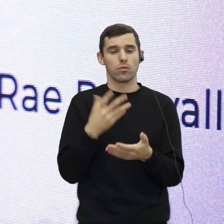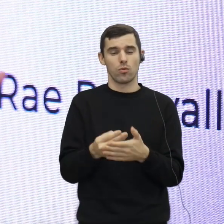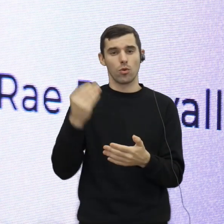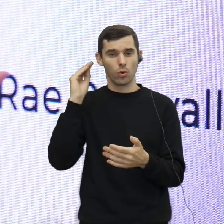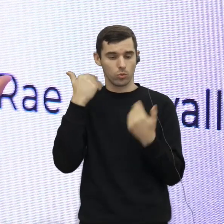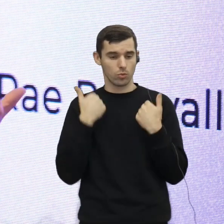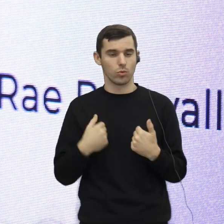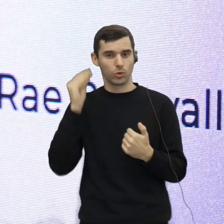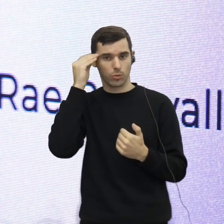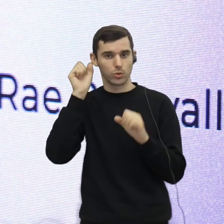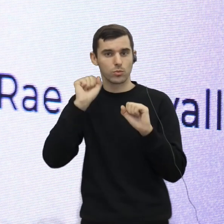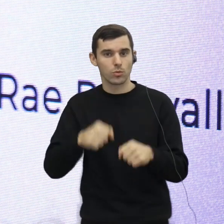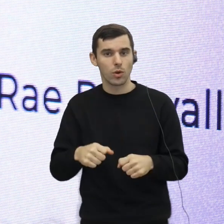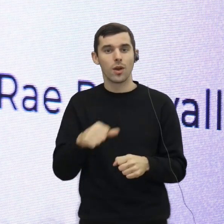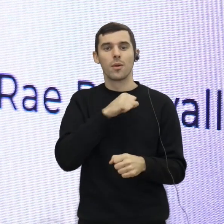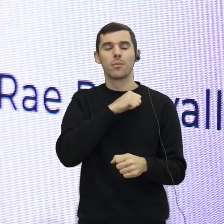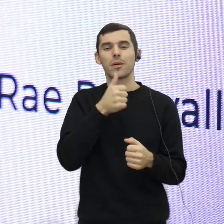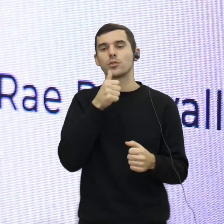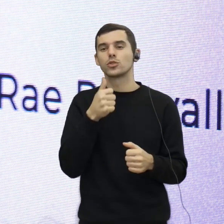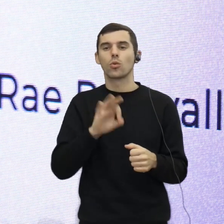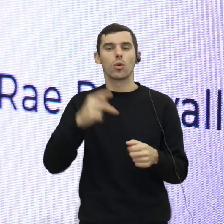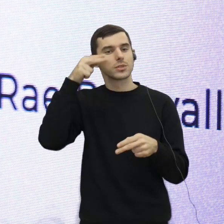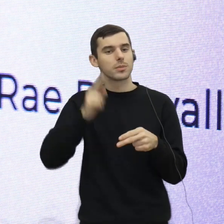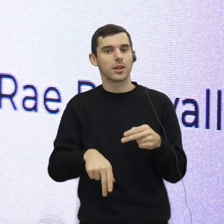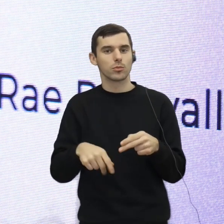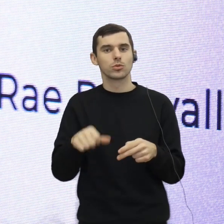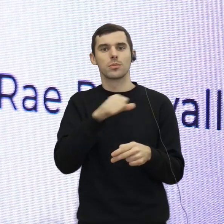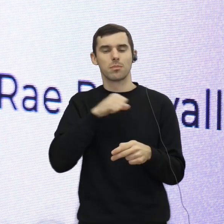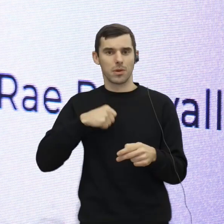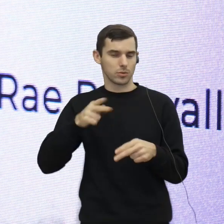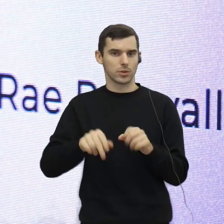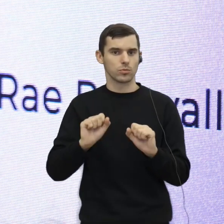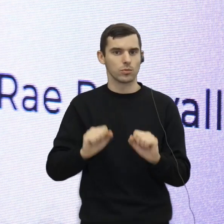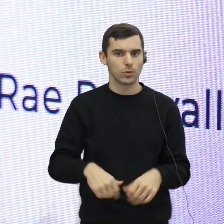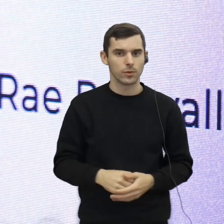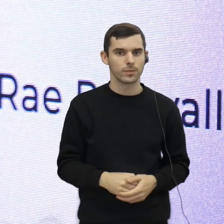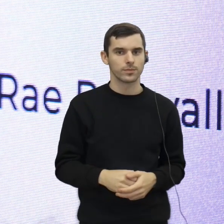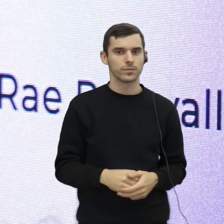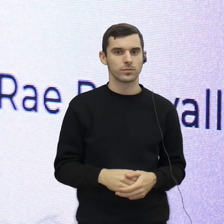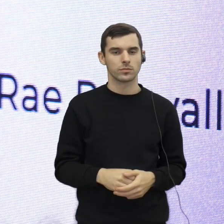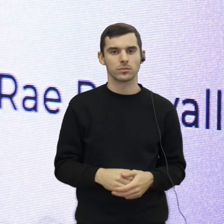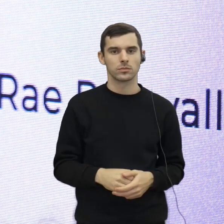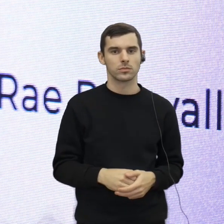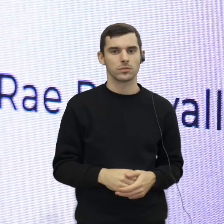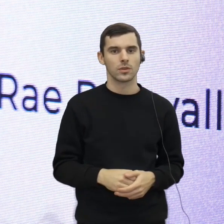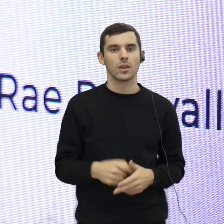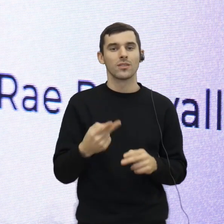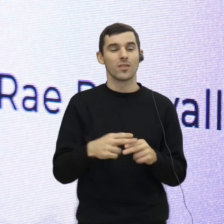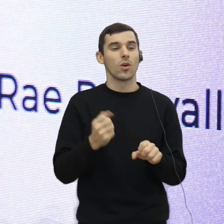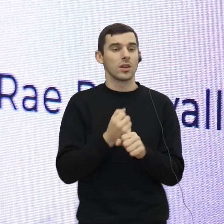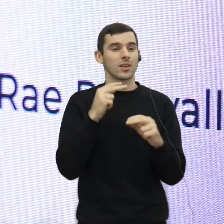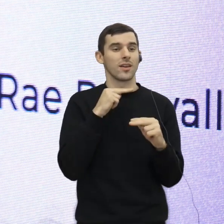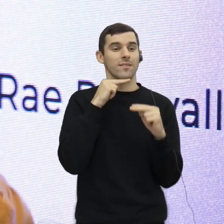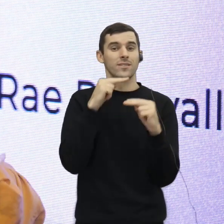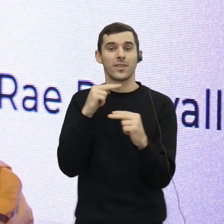gerbiamas, kad sprendimus galėtum priimti pats ar pati susijusius su savo kūnu. Tai, man atrodo, svarbiau yra tą auginti solidarumą ir